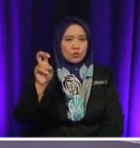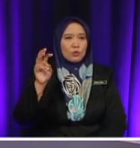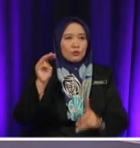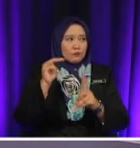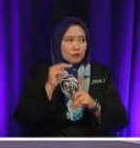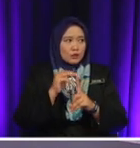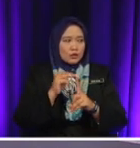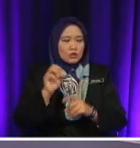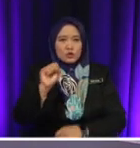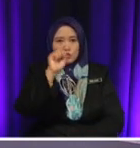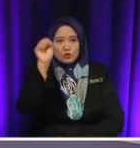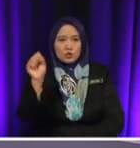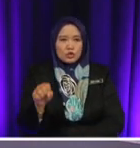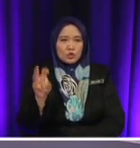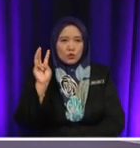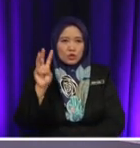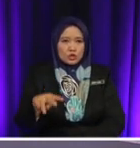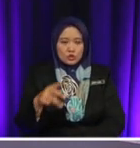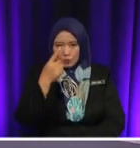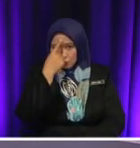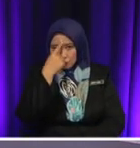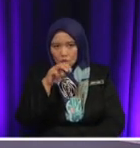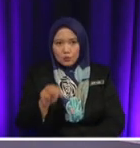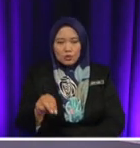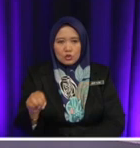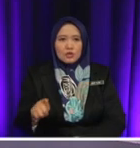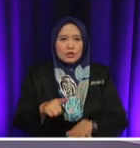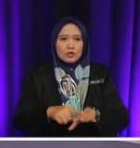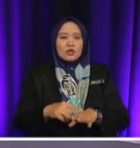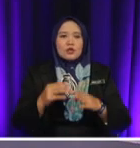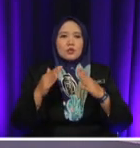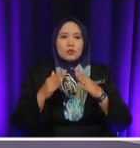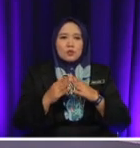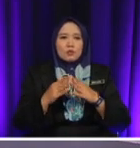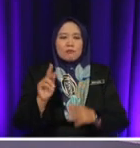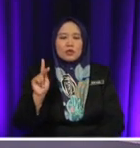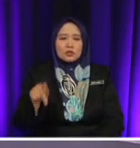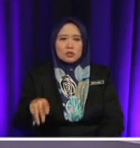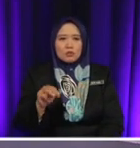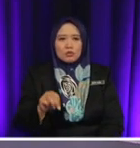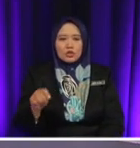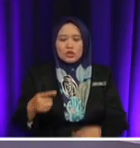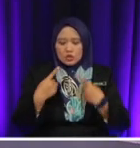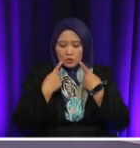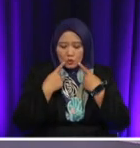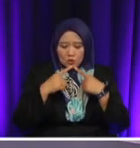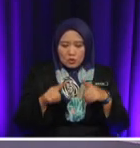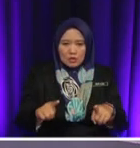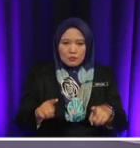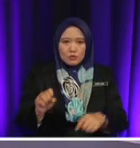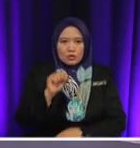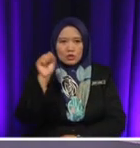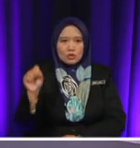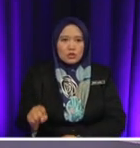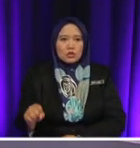soalan wajib ya untuk murid-murid di rumah pastikan murid-murid menjawab soalan ini dengan penuh dan pastikan